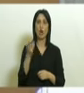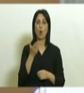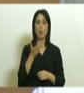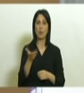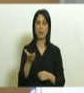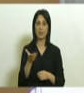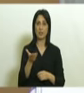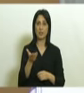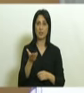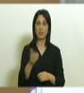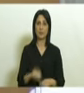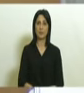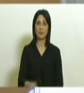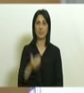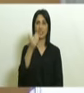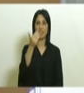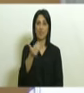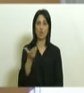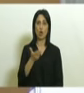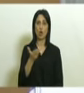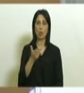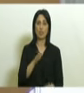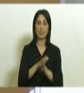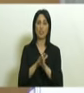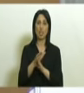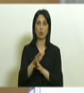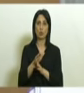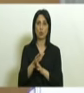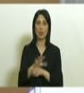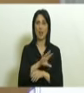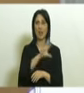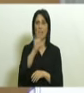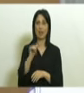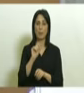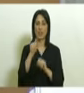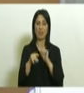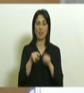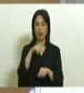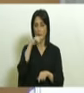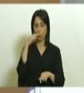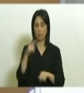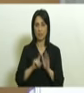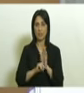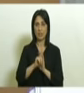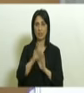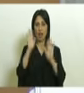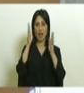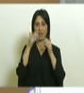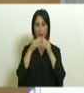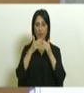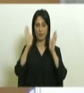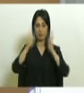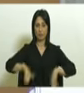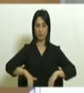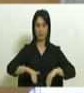რომელმაც თქვენ რომელმაც შეასრულეთ ყველა დავალება რუსული დაწყებული ანაკლიის სპორტის